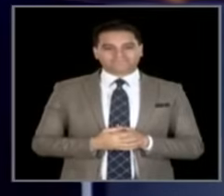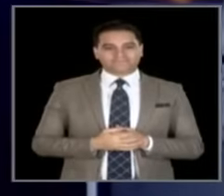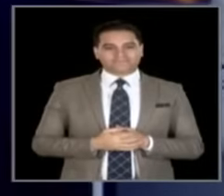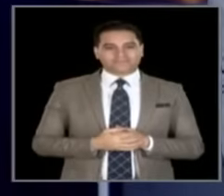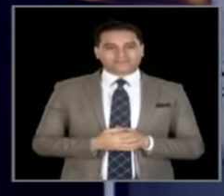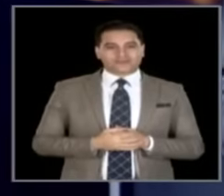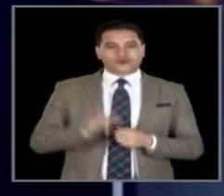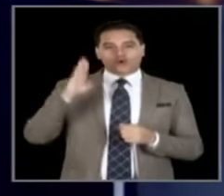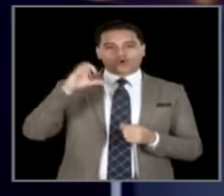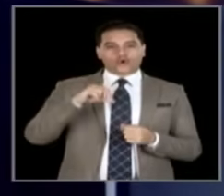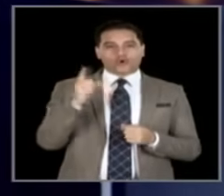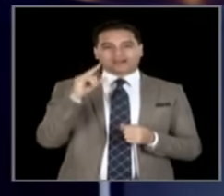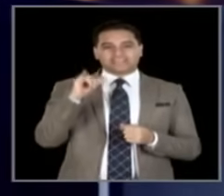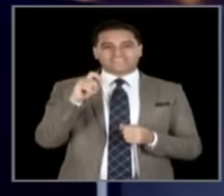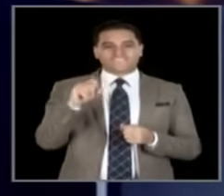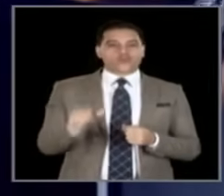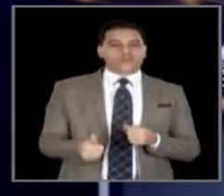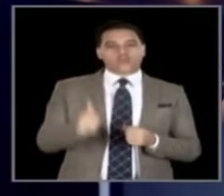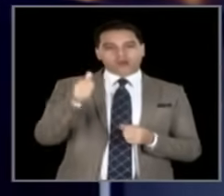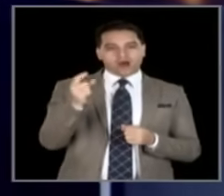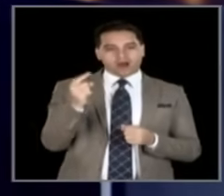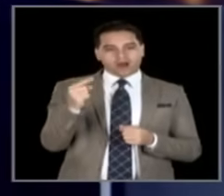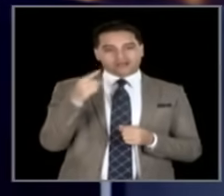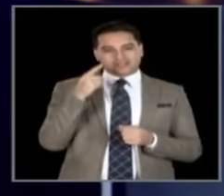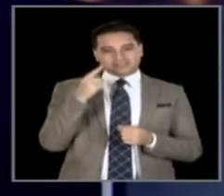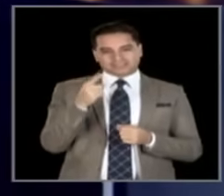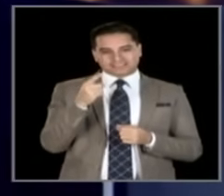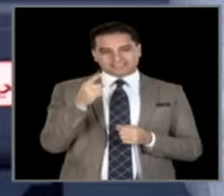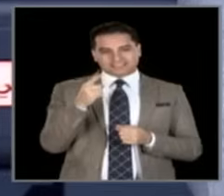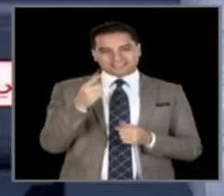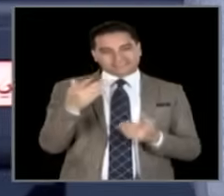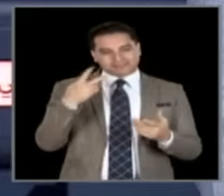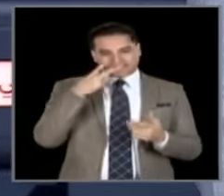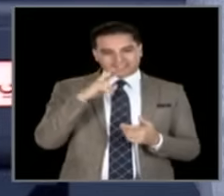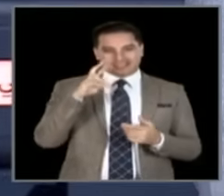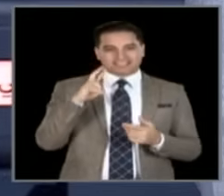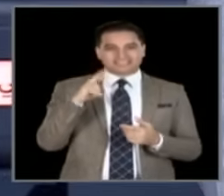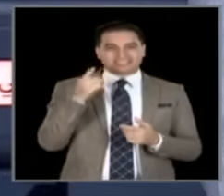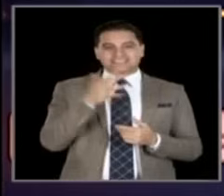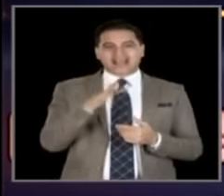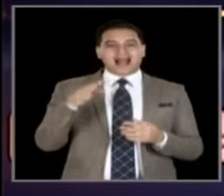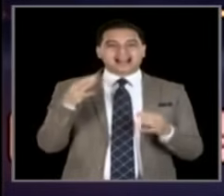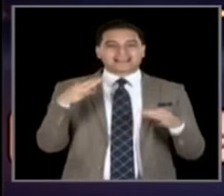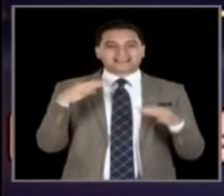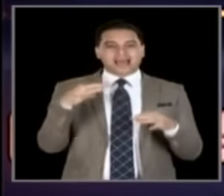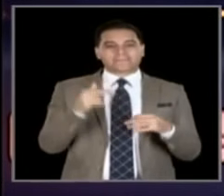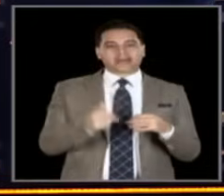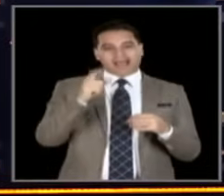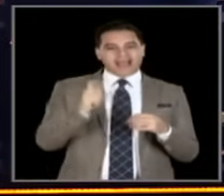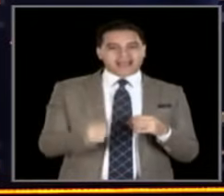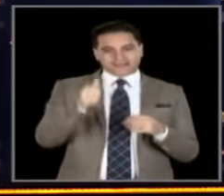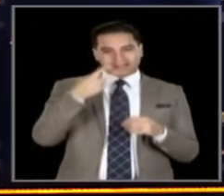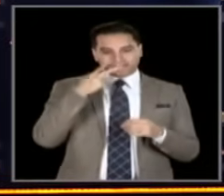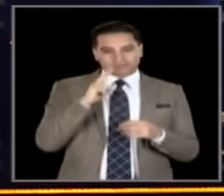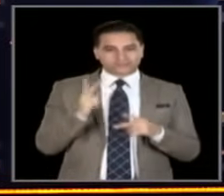كوتديفوار ساحل العاد مش ساحل الدهب ساحل البغ غانا